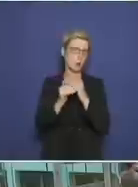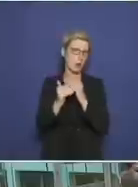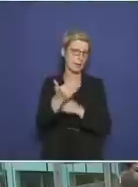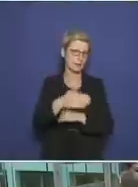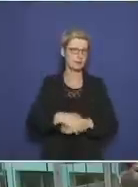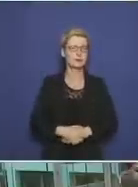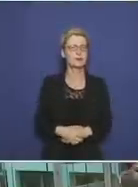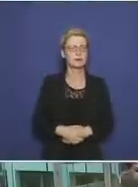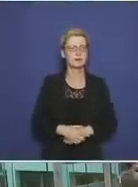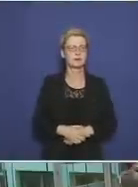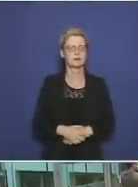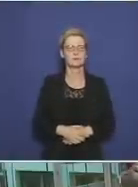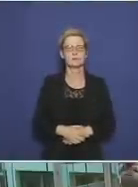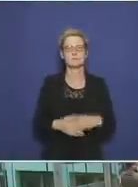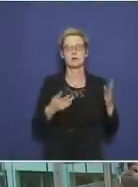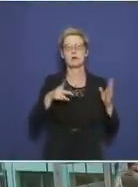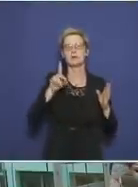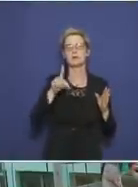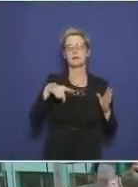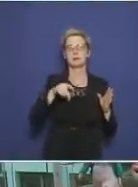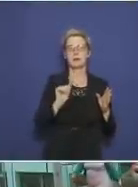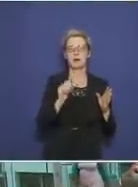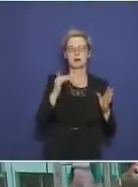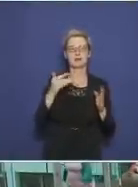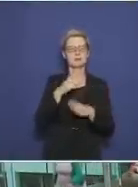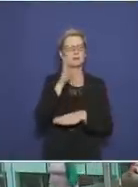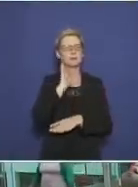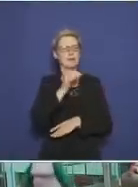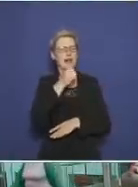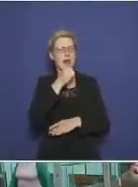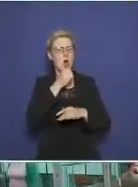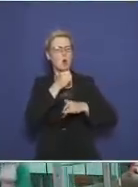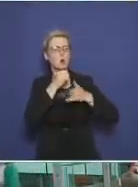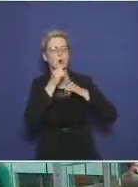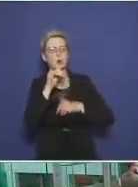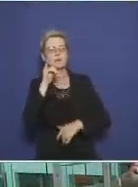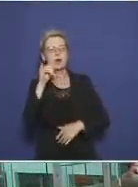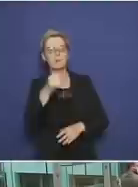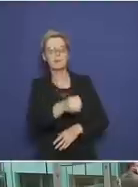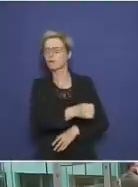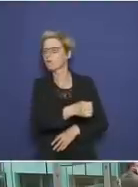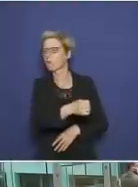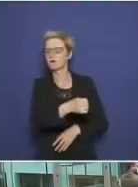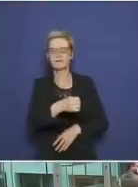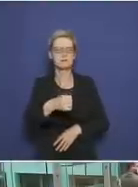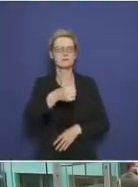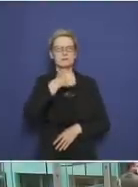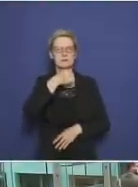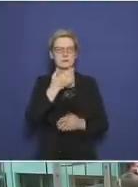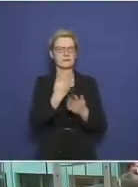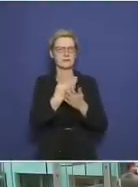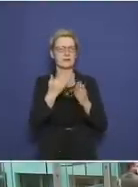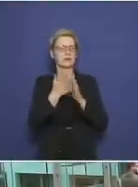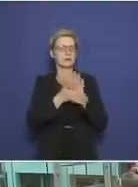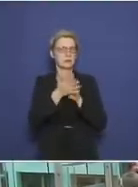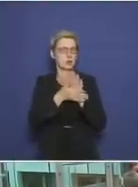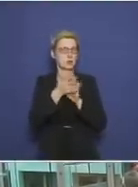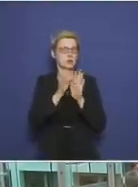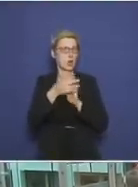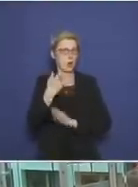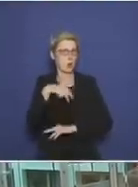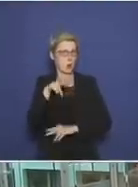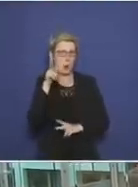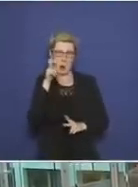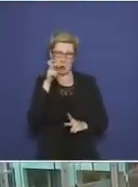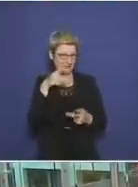Ja, selber Jörg Ratsch von der dpa. Sie müssten ein bisschen lauter sprechen und näher ans Mikrofon, weil sonst können die Gebärdensprachdolmetscher